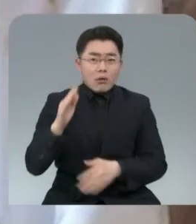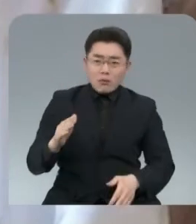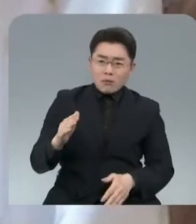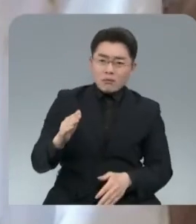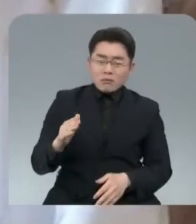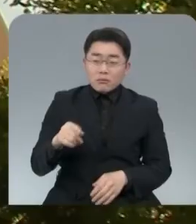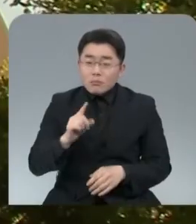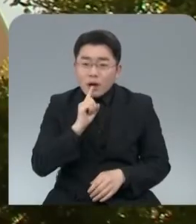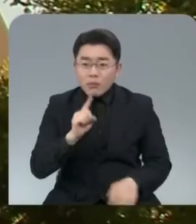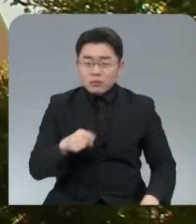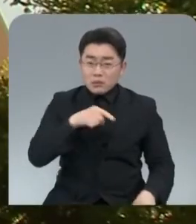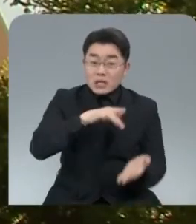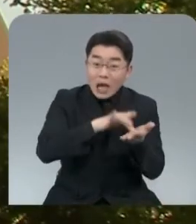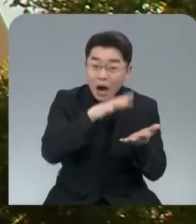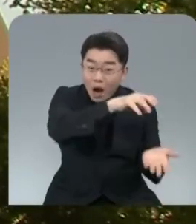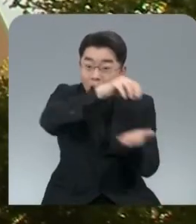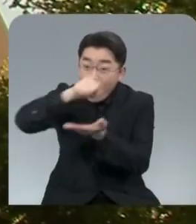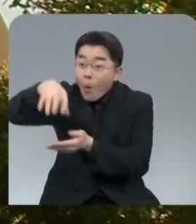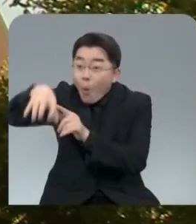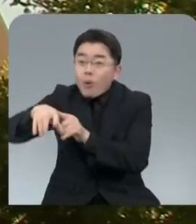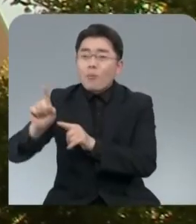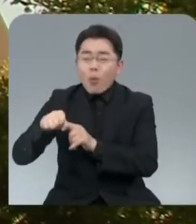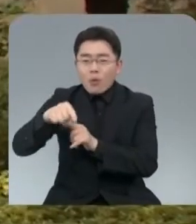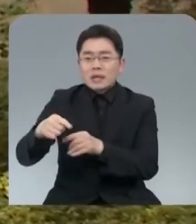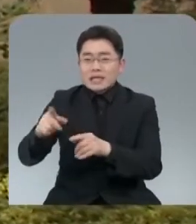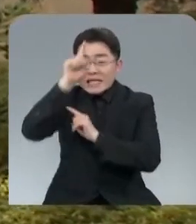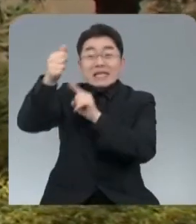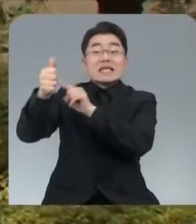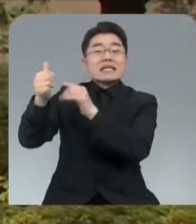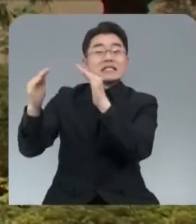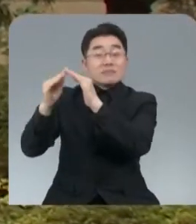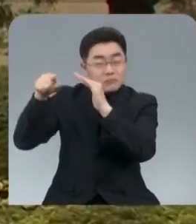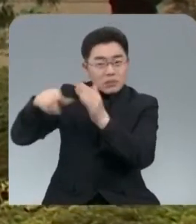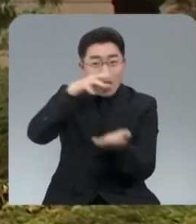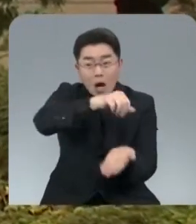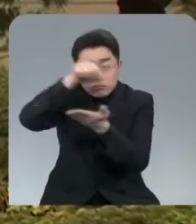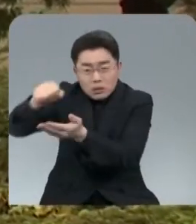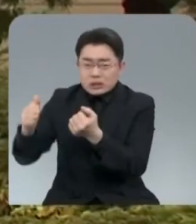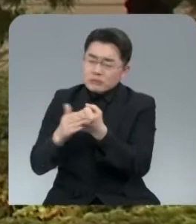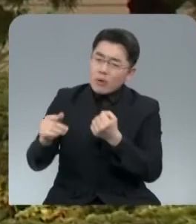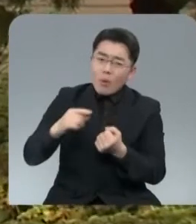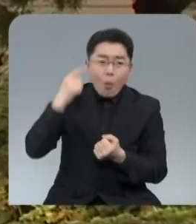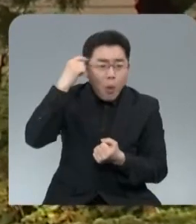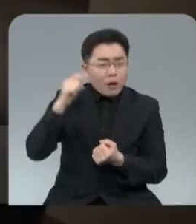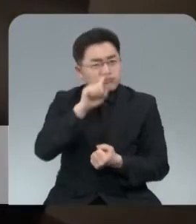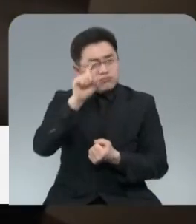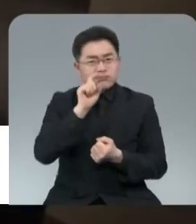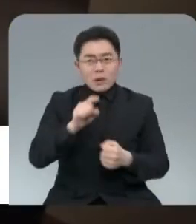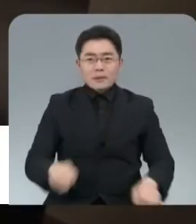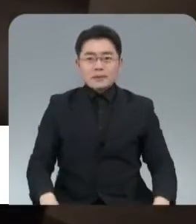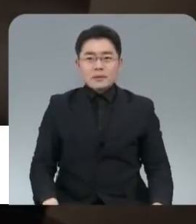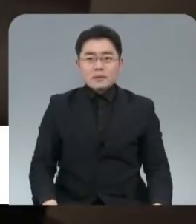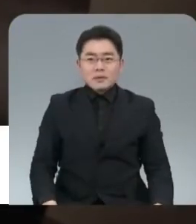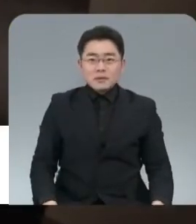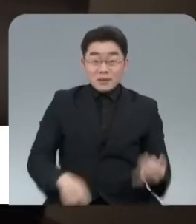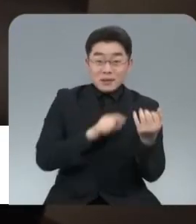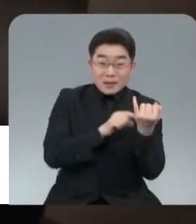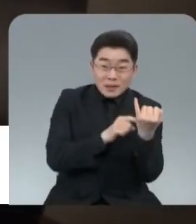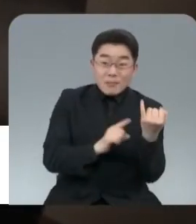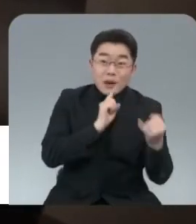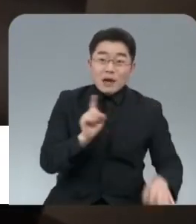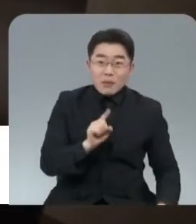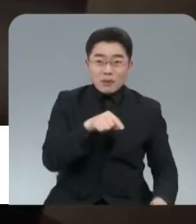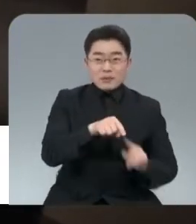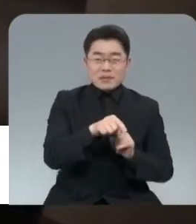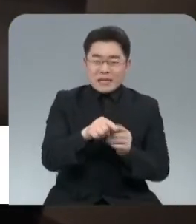정작 김혜경 씨 자택으로 약을 배달시킨 이유는 설명하지 않았습니다. 이 같은 해명에 A 씨는 배 씨가 몰래 이 후보 집에